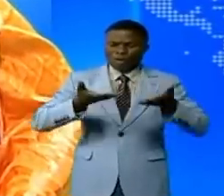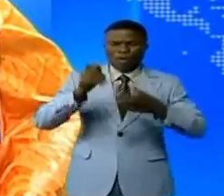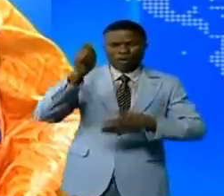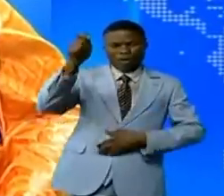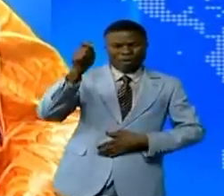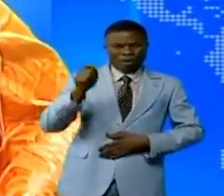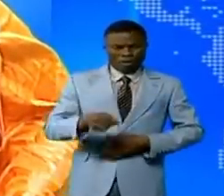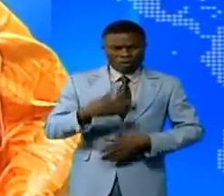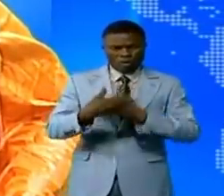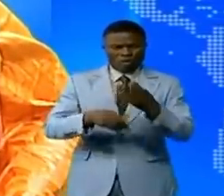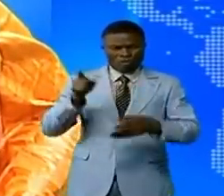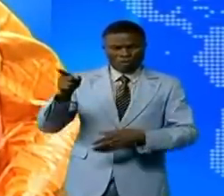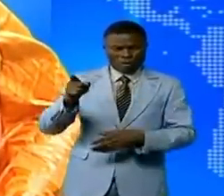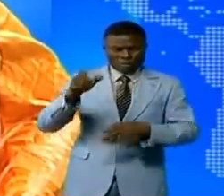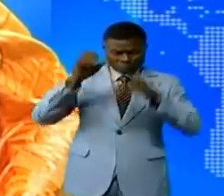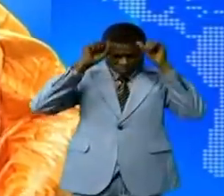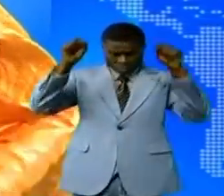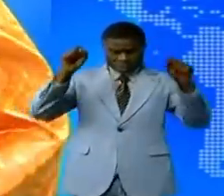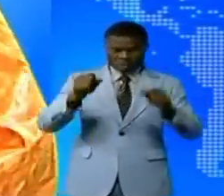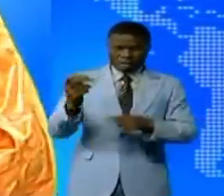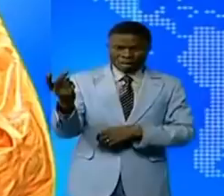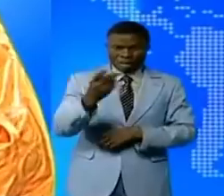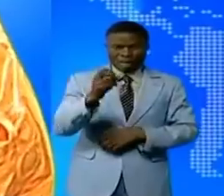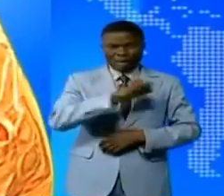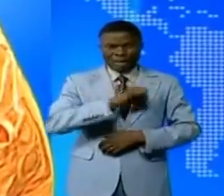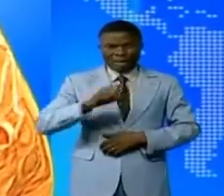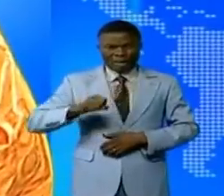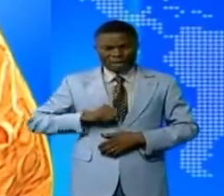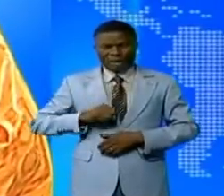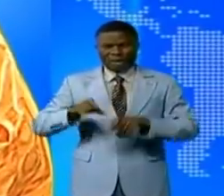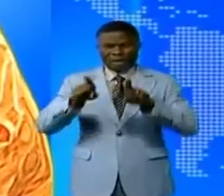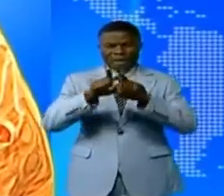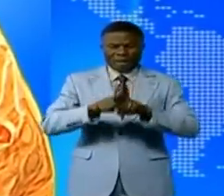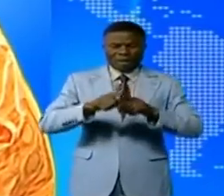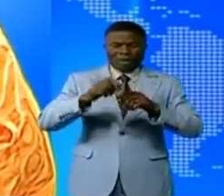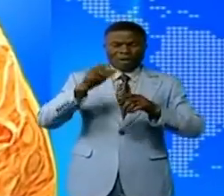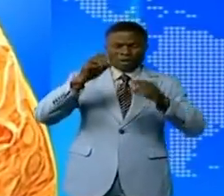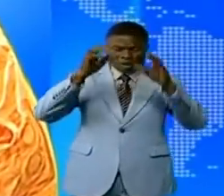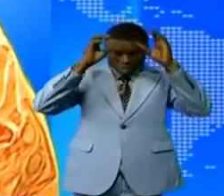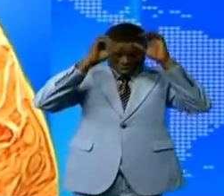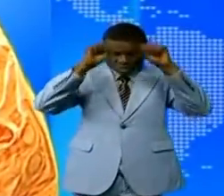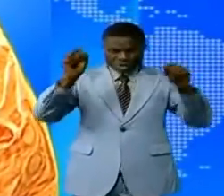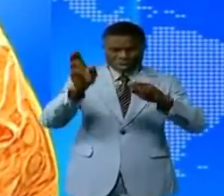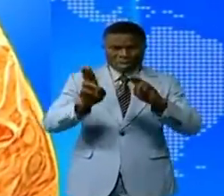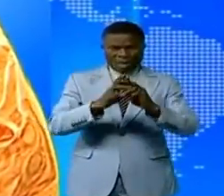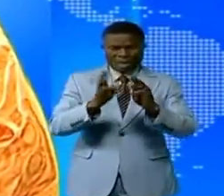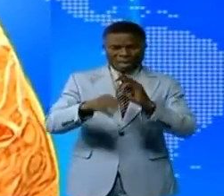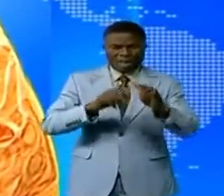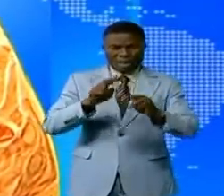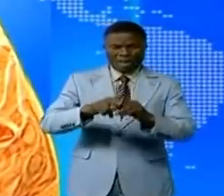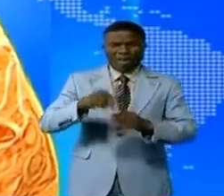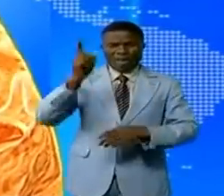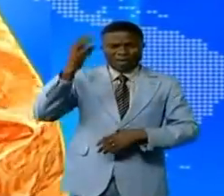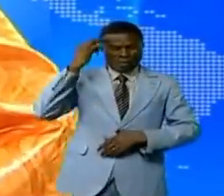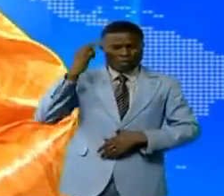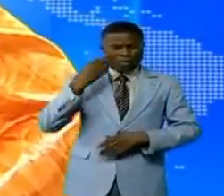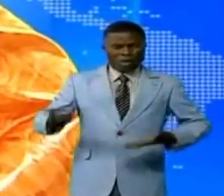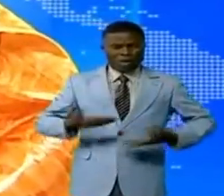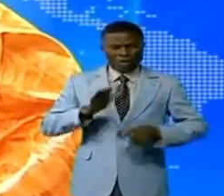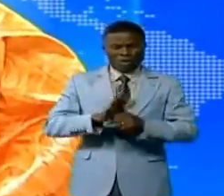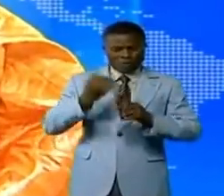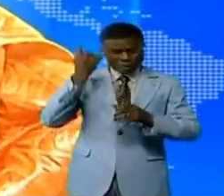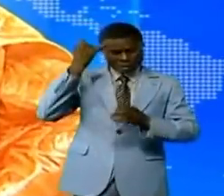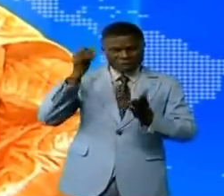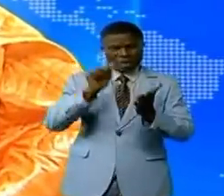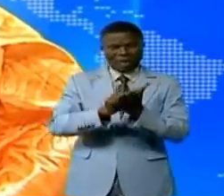en uniforme. Les présidents de deux chambres du Parlement, le Premier ministre ainsi que le ministre de la Communication et des Médias ont salué cette initiative.